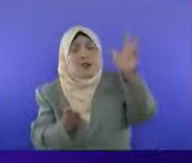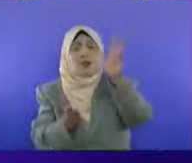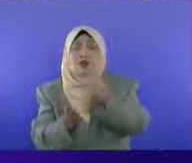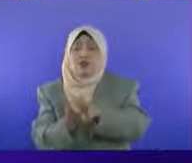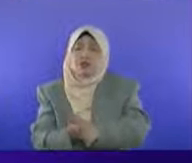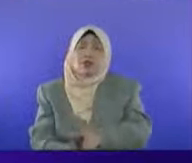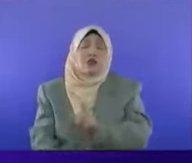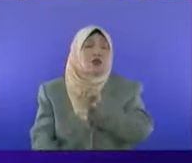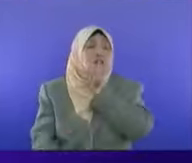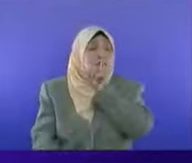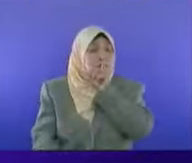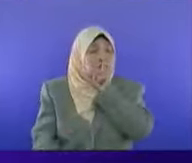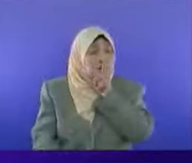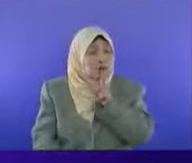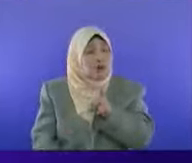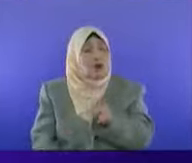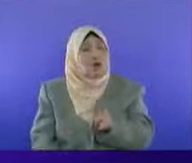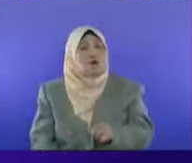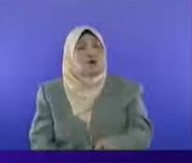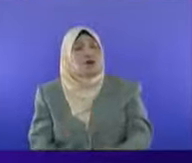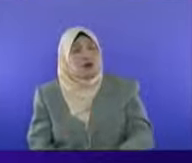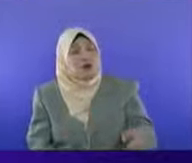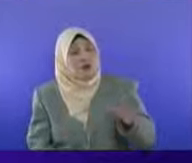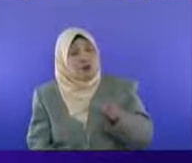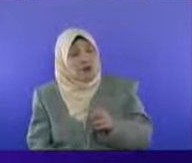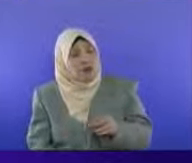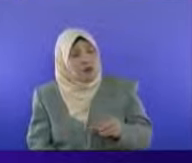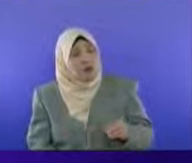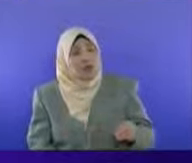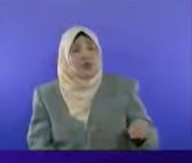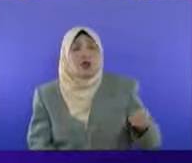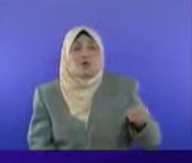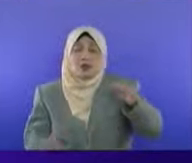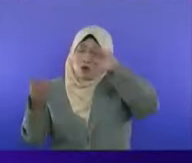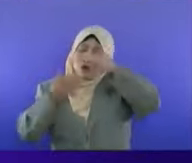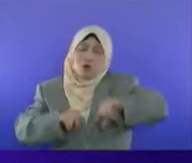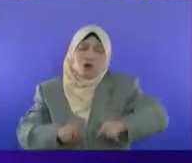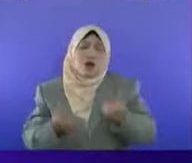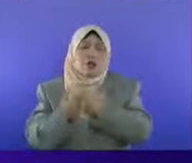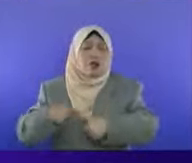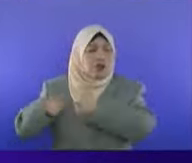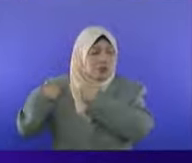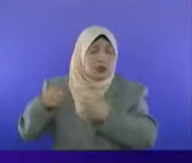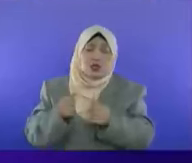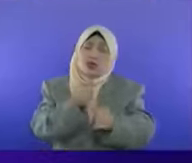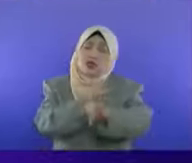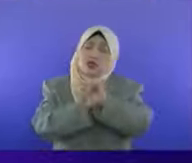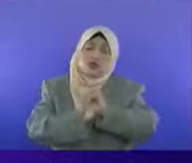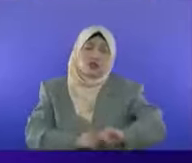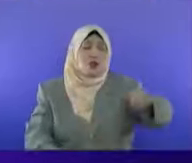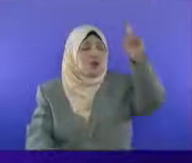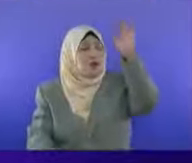فإنه نزله على قلبك بإذن